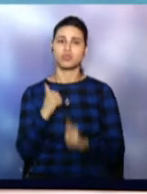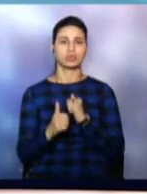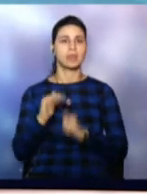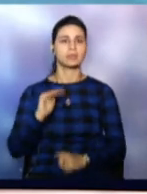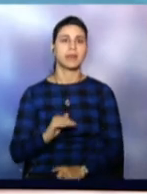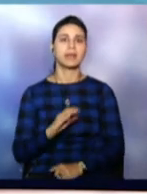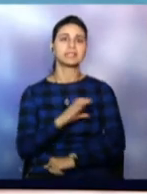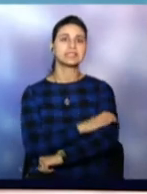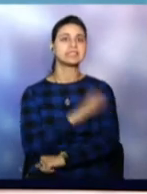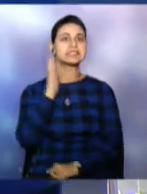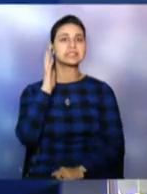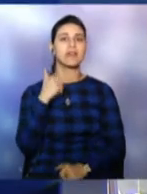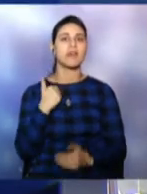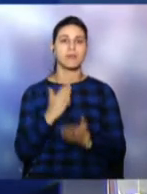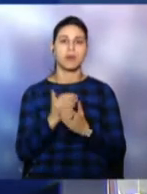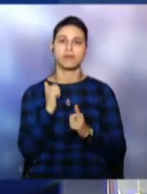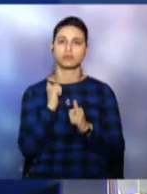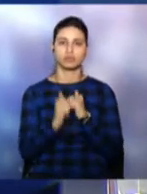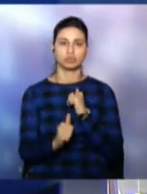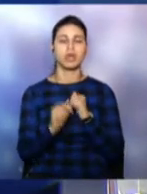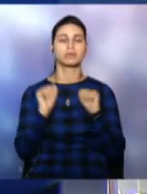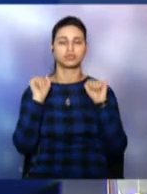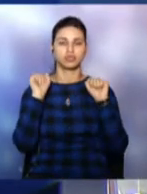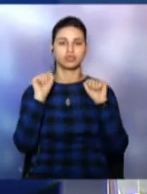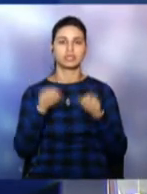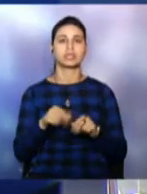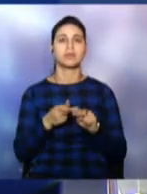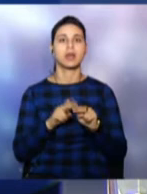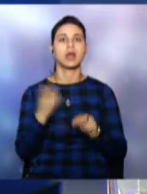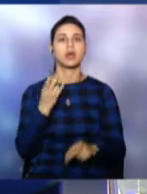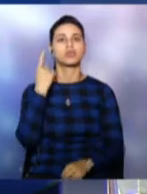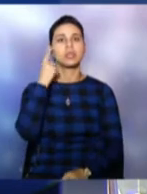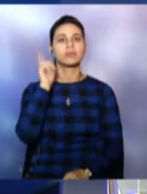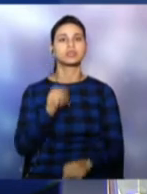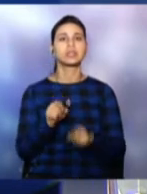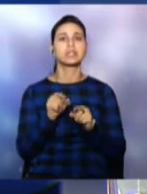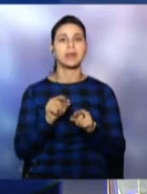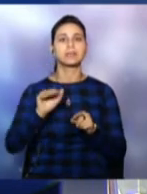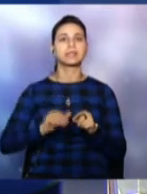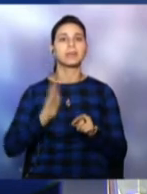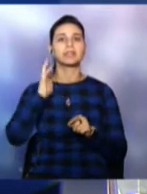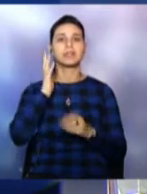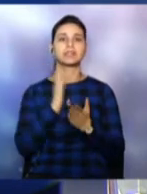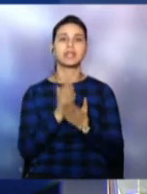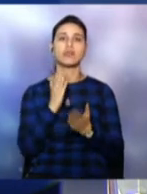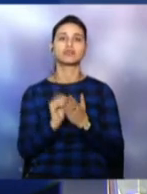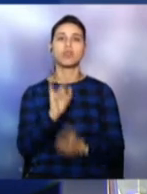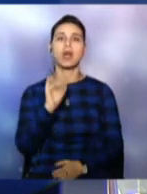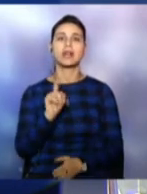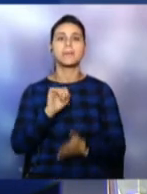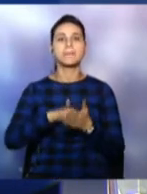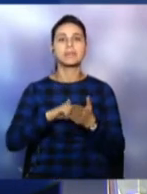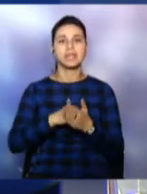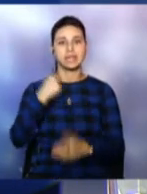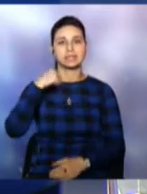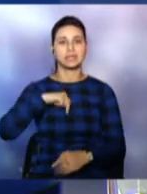დაბალი ქნება და ძალიან ბევრ ადამიანსაც, ხო? შესაბამისად უნდა ვიცოდეთ ამ დაბალწნევას აქვს თუ არა ავადმყოფური მიზეზი